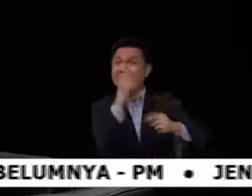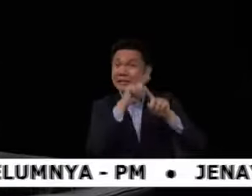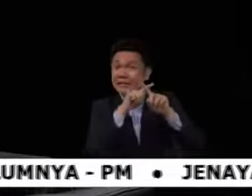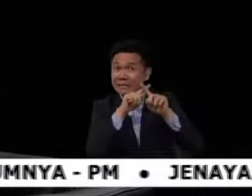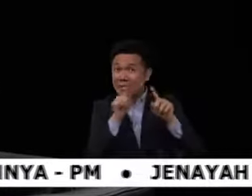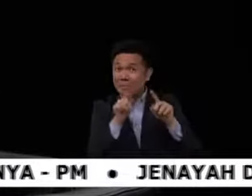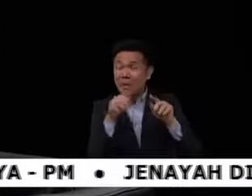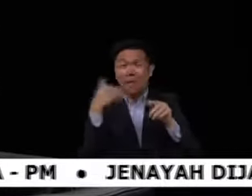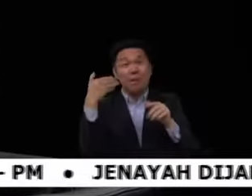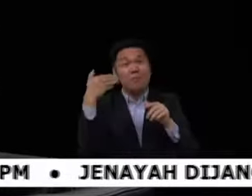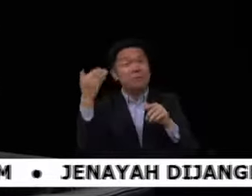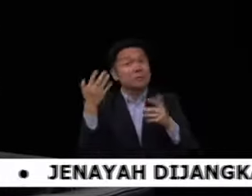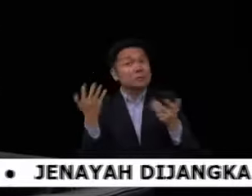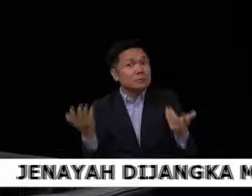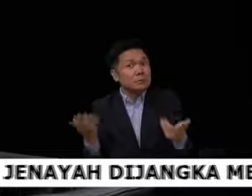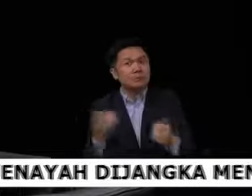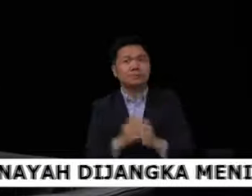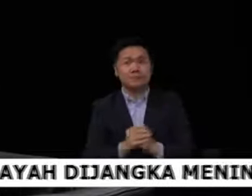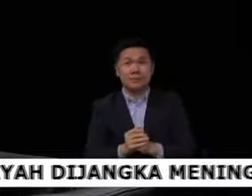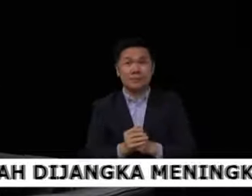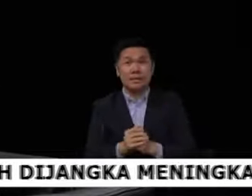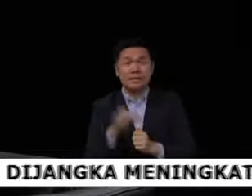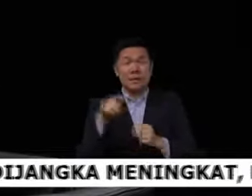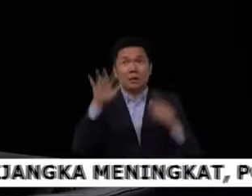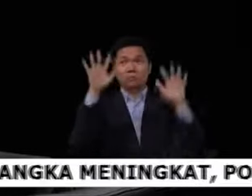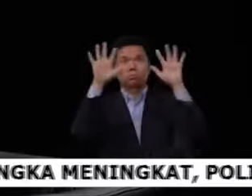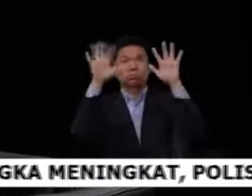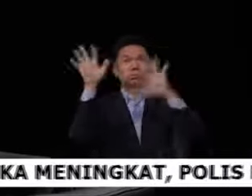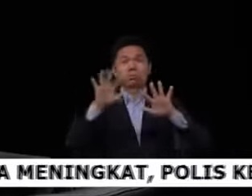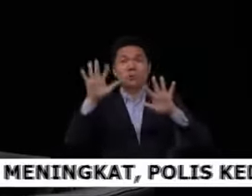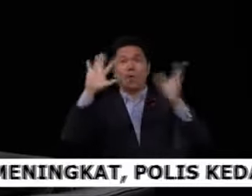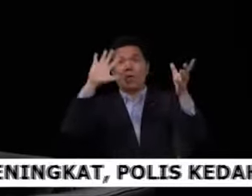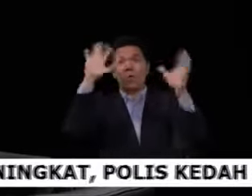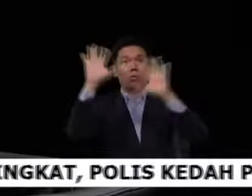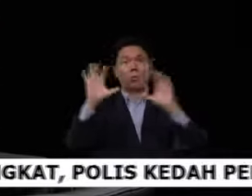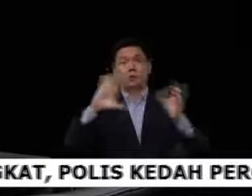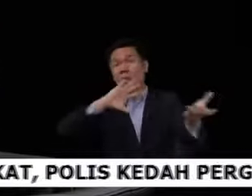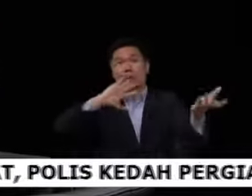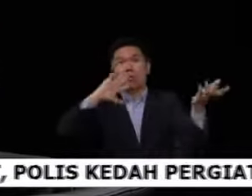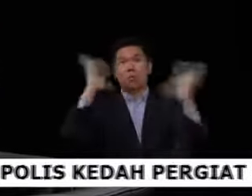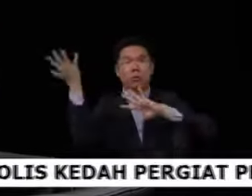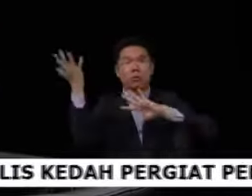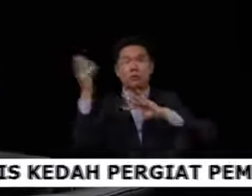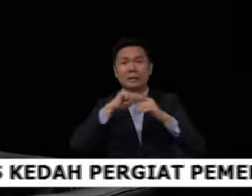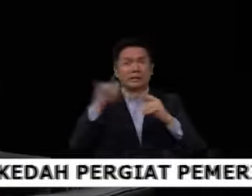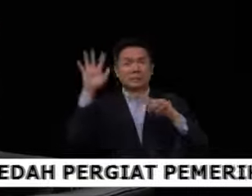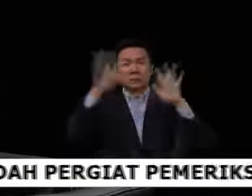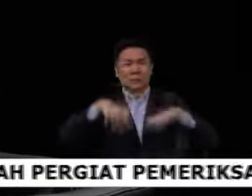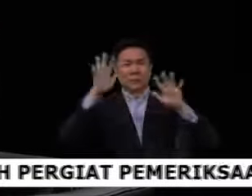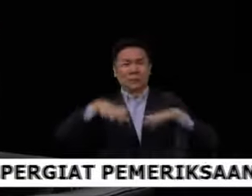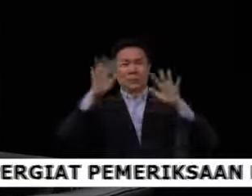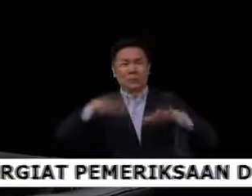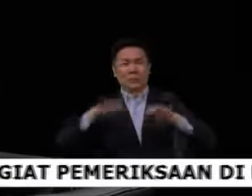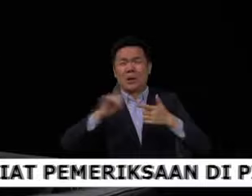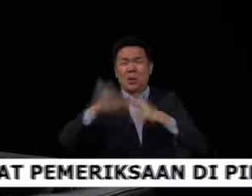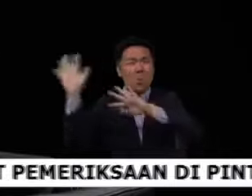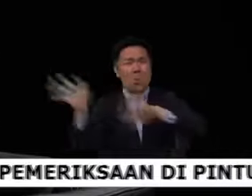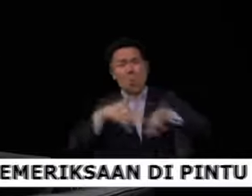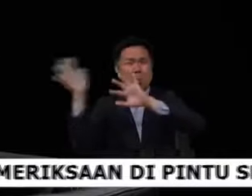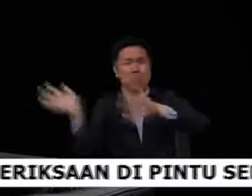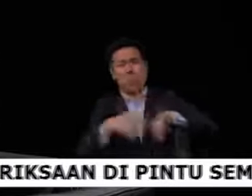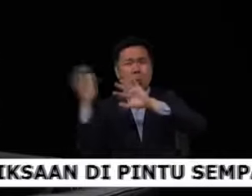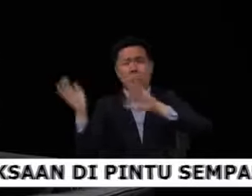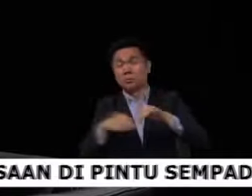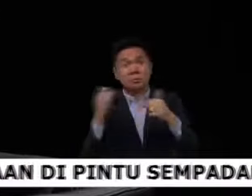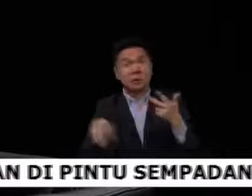cabaran kita pada masa akan datang ialah iklim yang berubah dengan cuaca yang makin ekstrim hujan angin